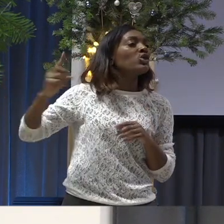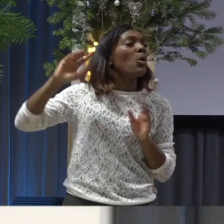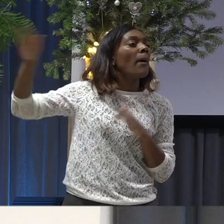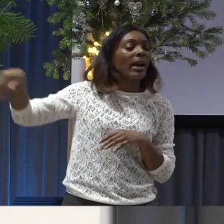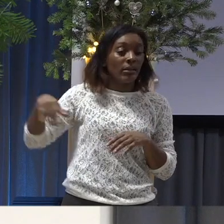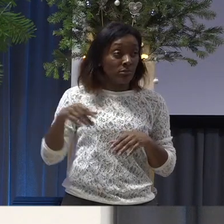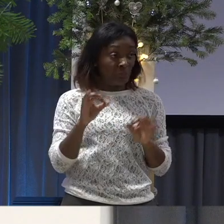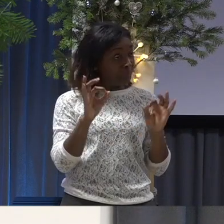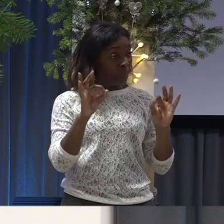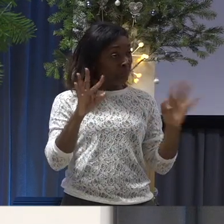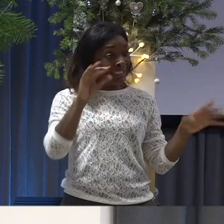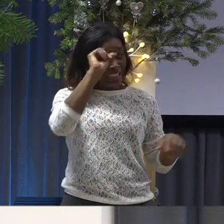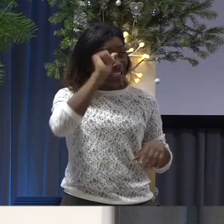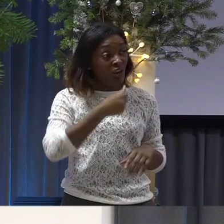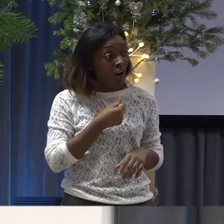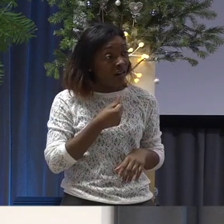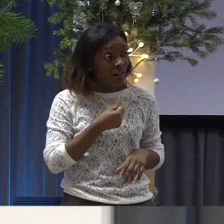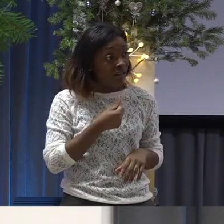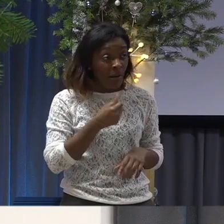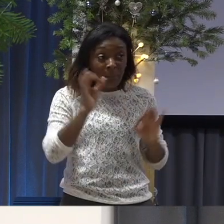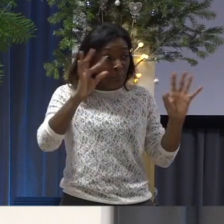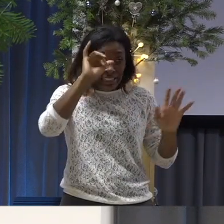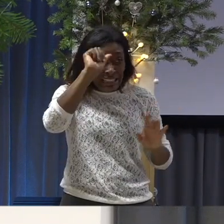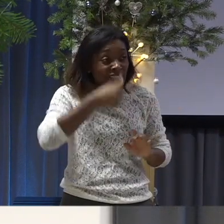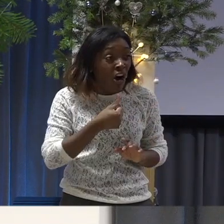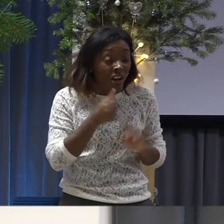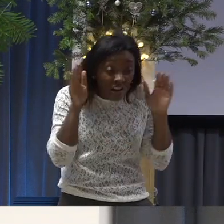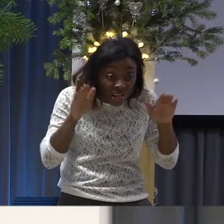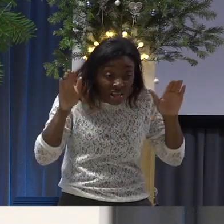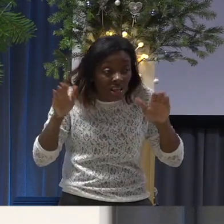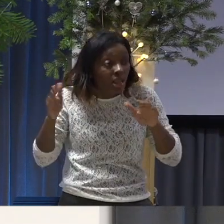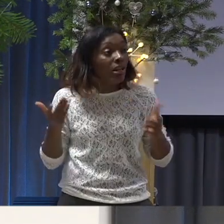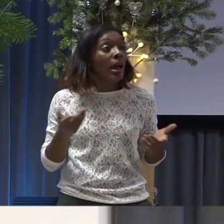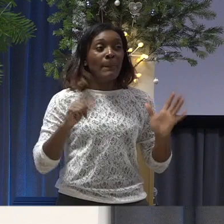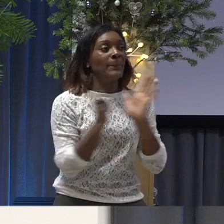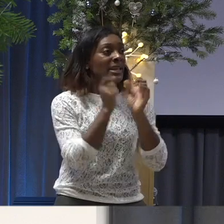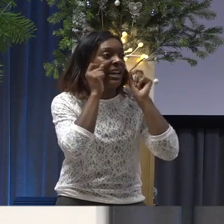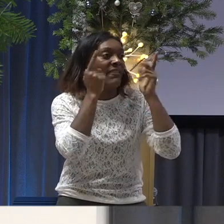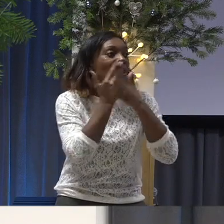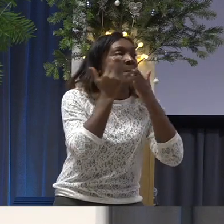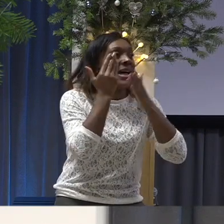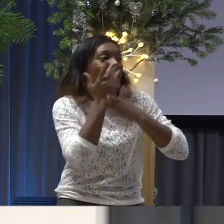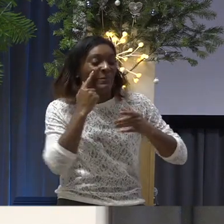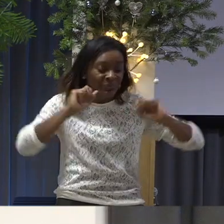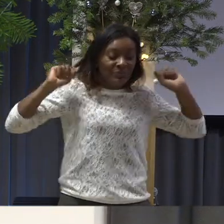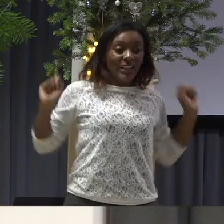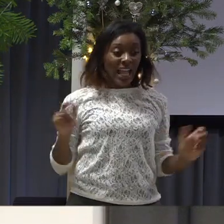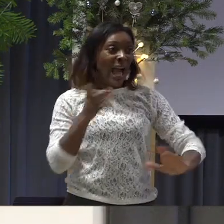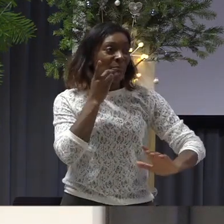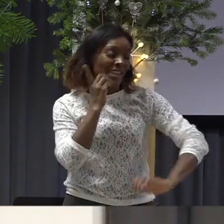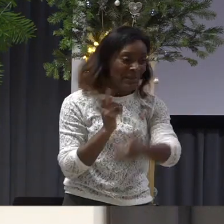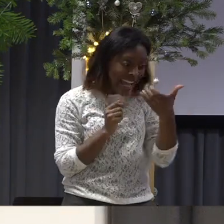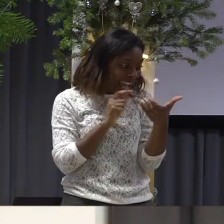d'idole que nous rajoutons. Dès que je me lève, je suis accroché à ci ou à ça.